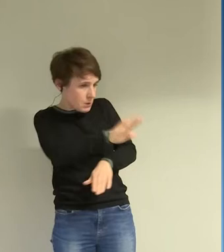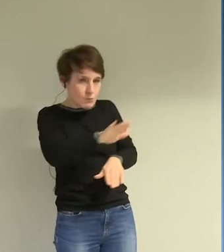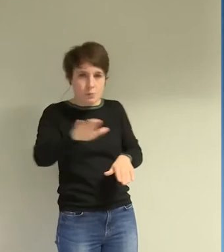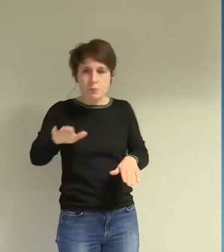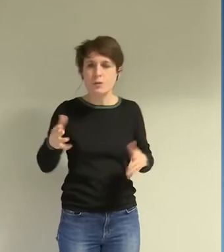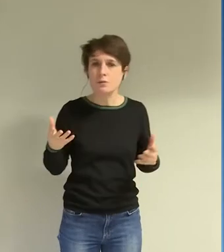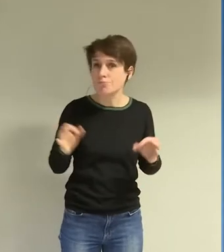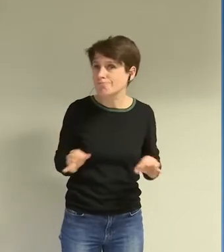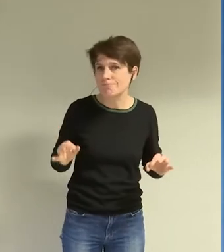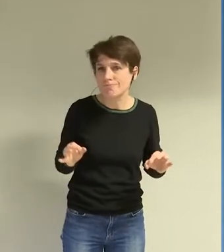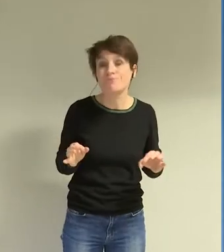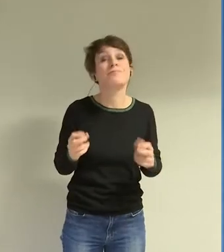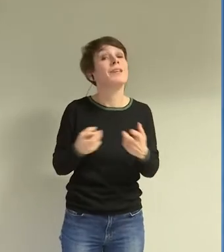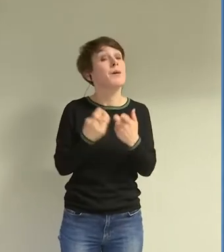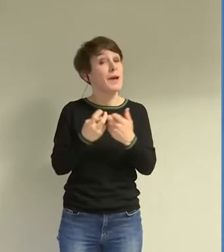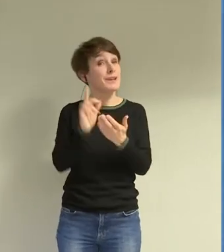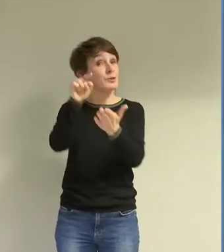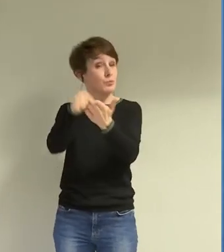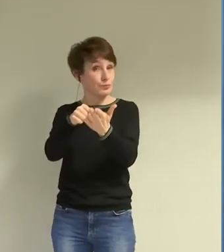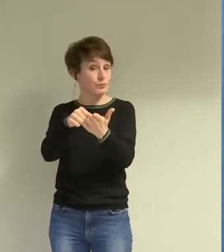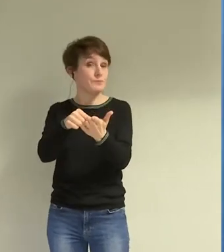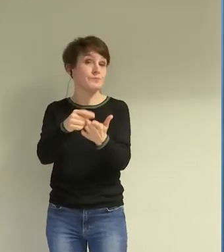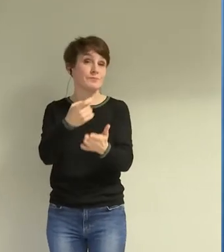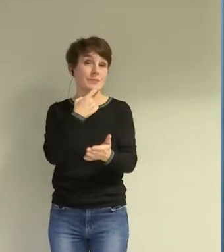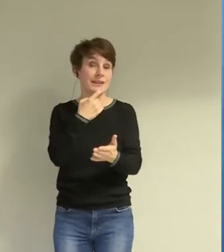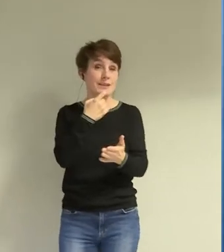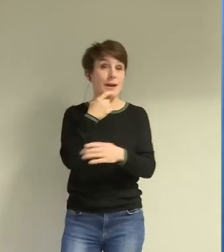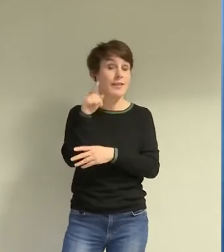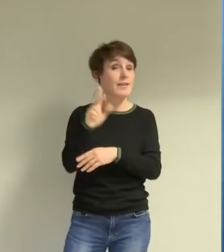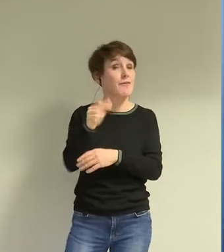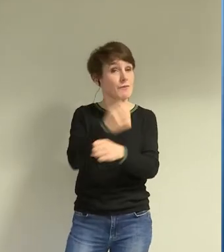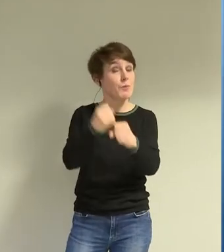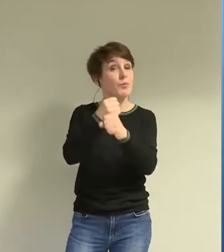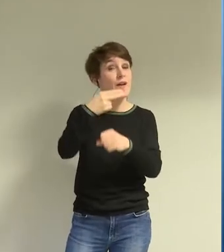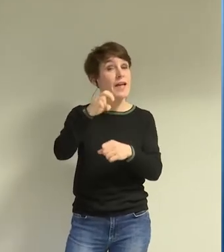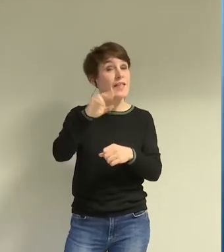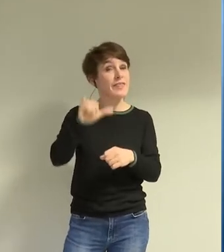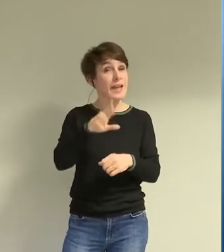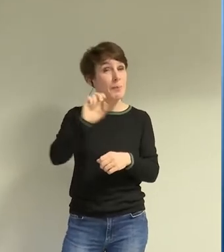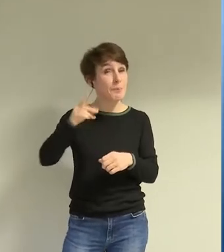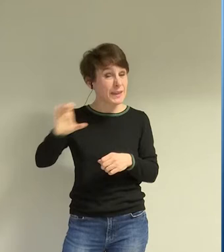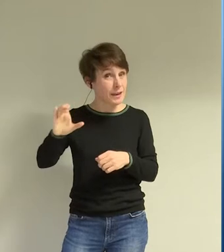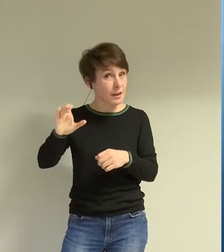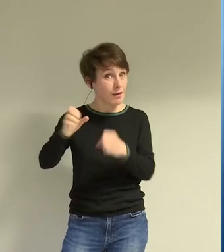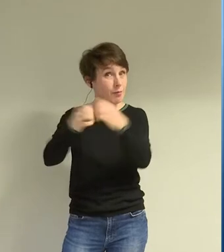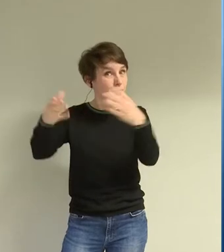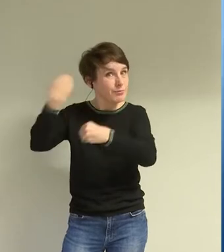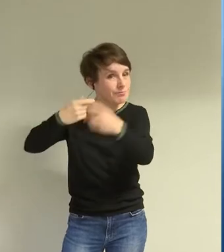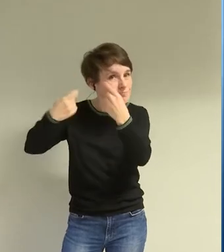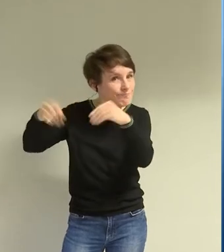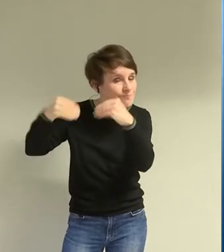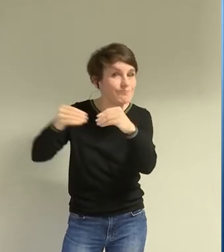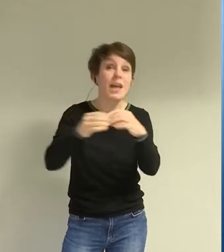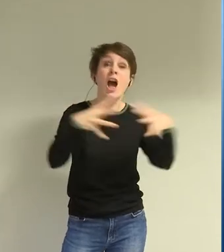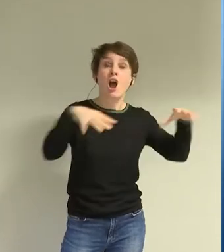centre commercial à neyrpic le renforcement de celui de grand place ces projets que vous avez laissé faire alors que vous appartenez à la